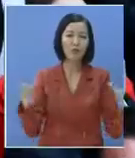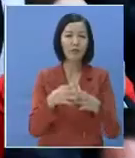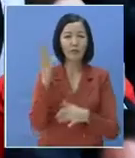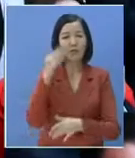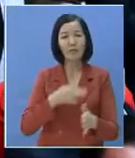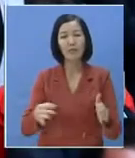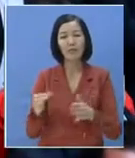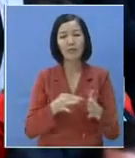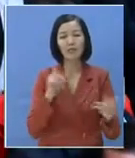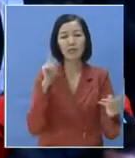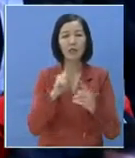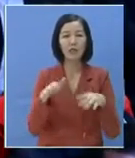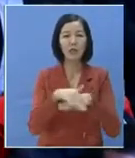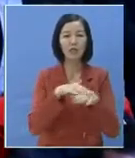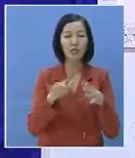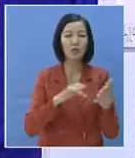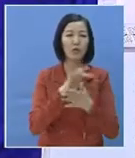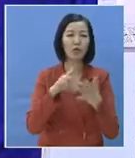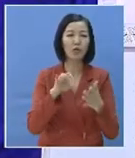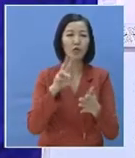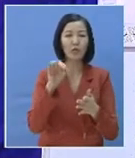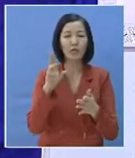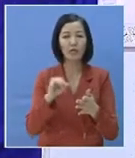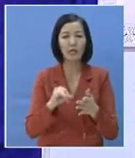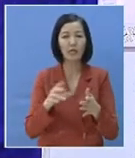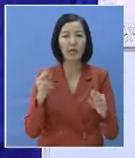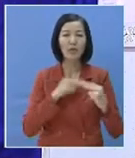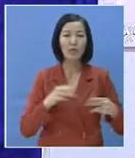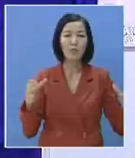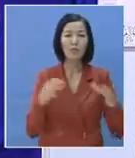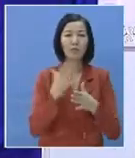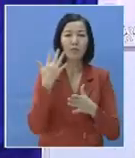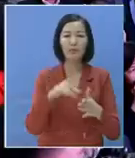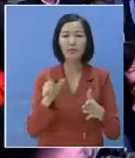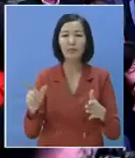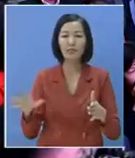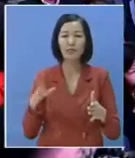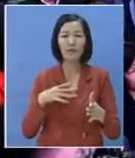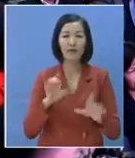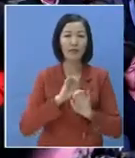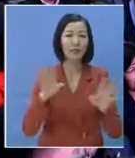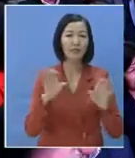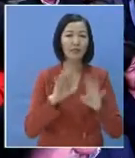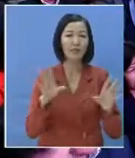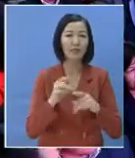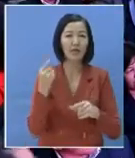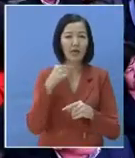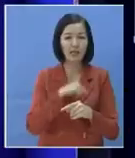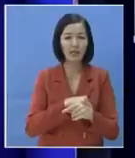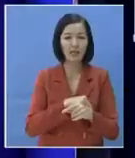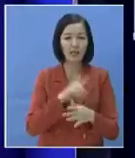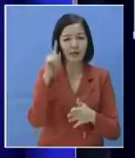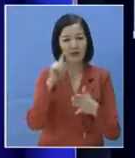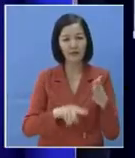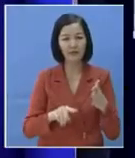Алматинской области встретился с жителями города Туркестан. Рабочая группа в составе 50 человек рассказывала о нравственности, а